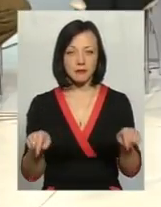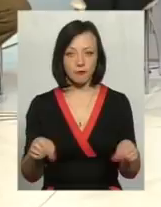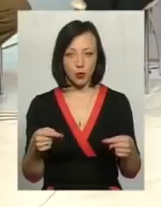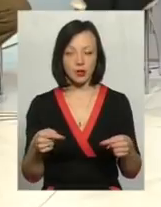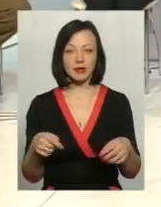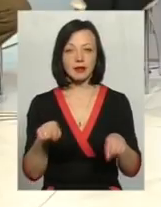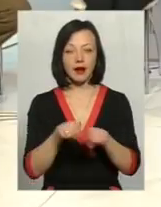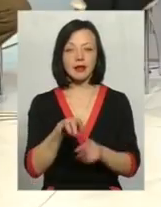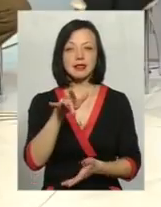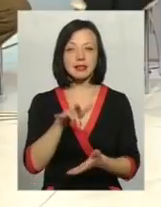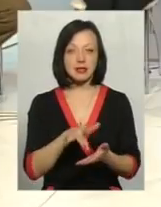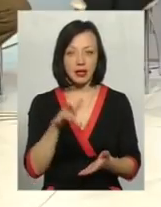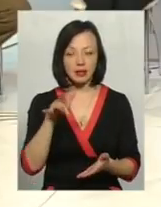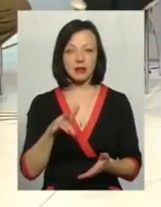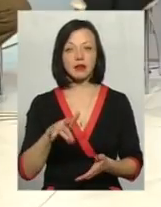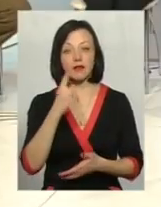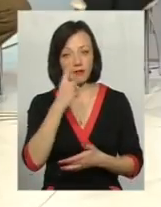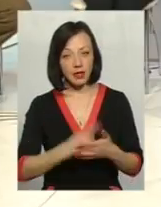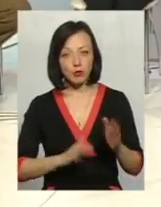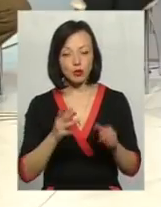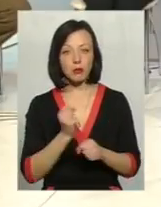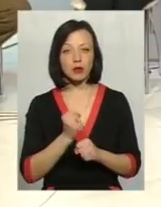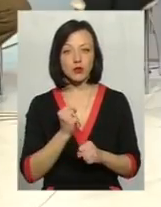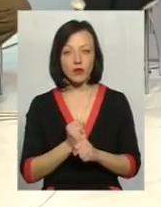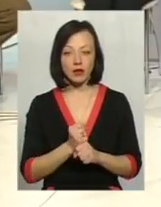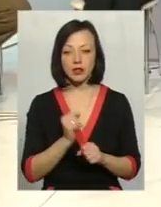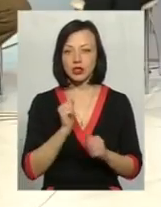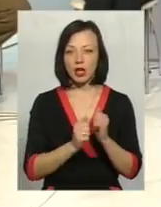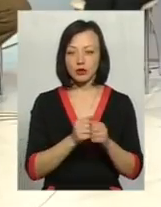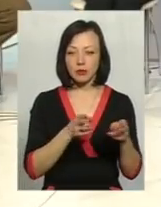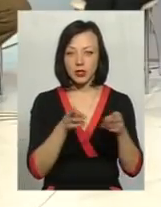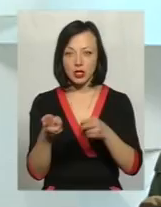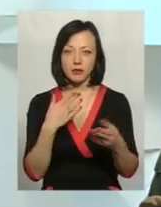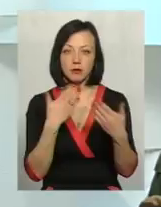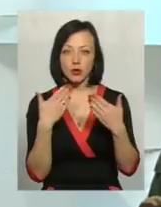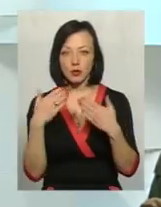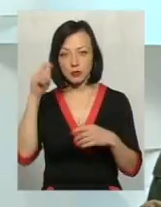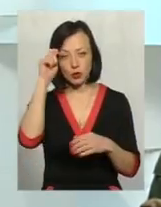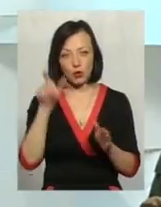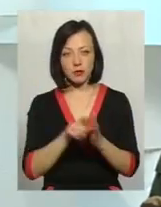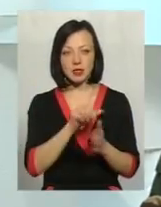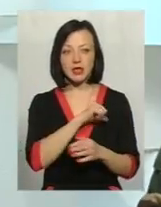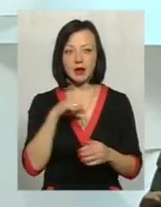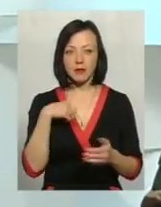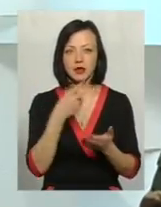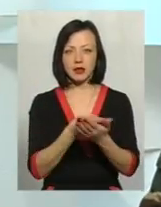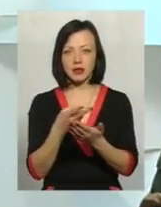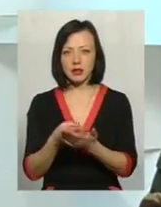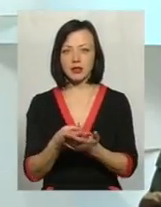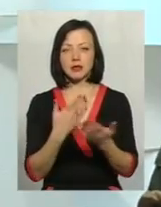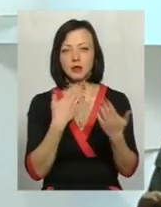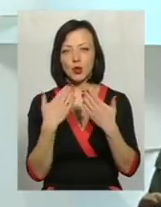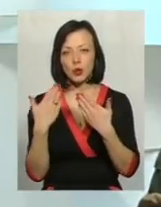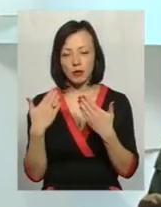створений такий центр, надіємося, що він буде працювати. От, ми часто туди приїжджаємо, спілкуємося з хлопцями, самі там лежимо, з хлопцями